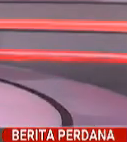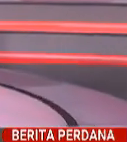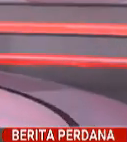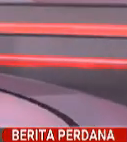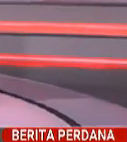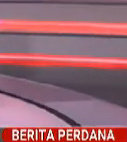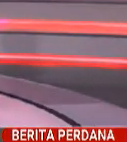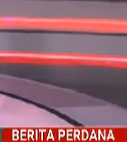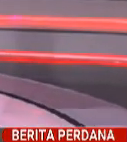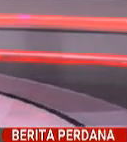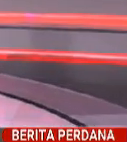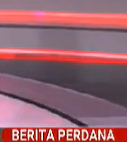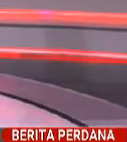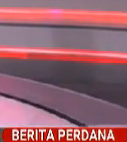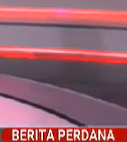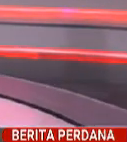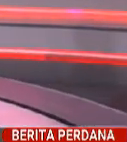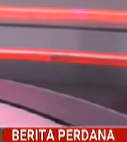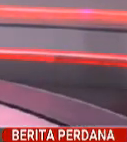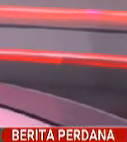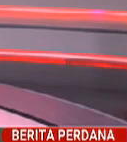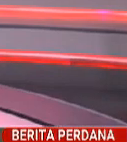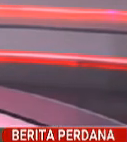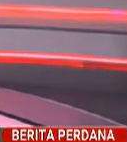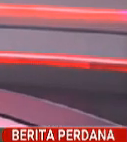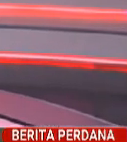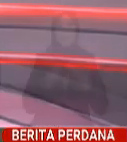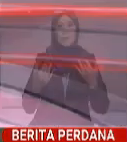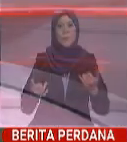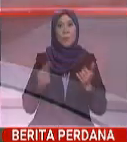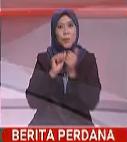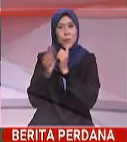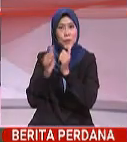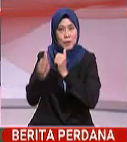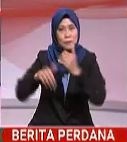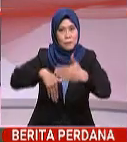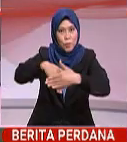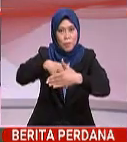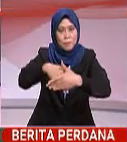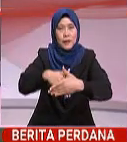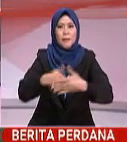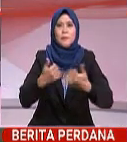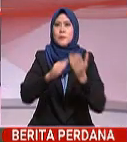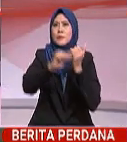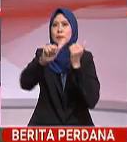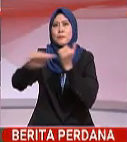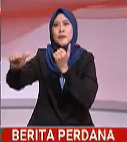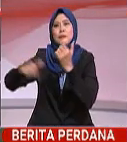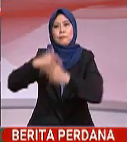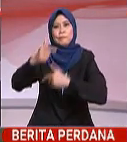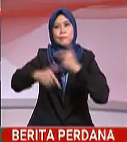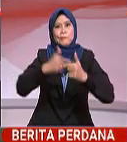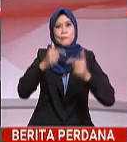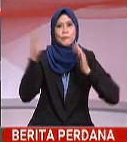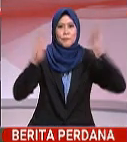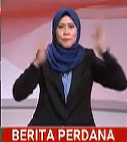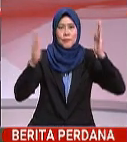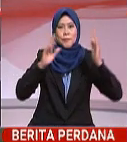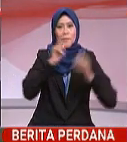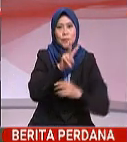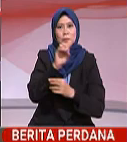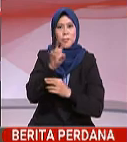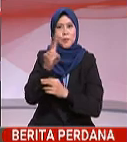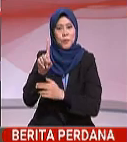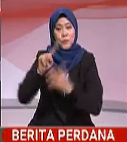Terima kasih Fahatu dan Ivan. Kita mulakan dengan perkembangan sukan bola sepak. Kempen Liga Malaysia musim 2021 yang akan bermula